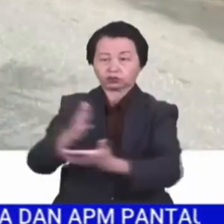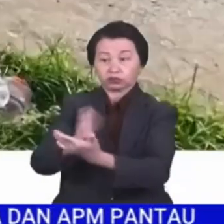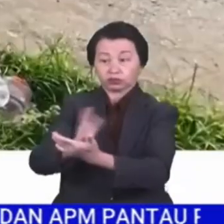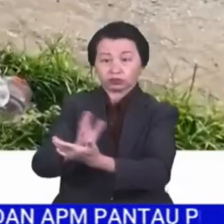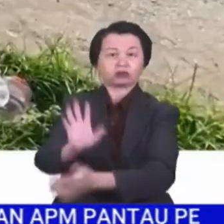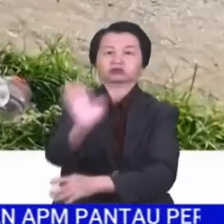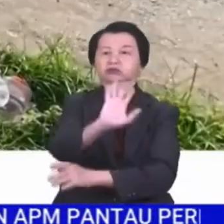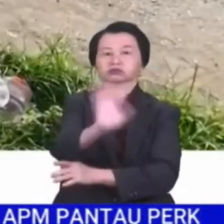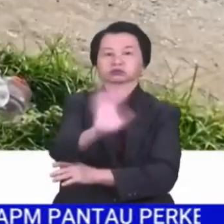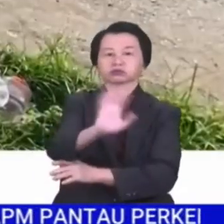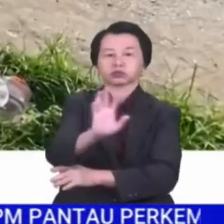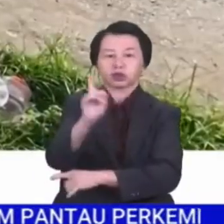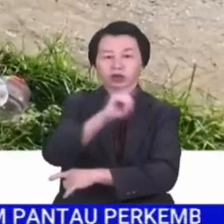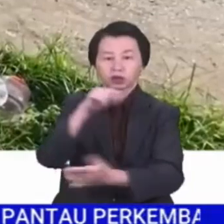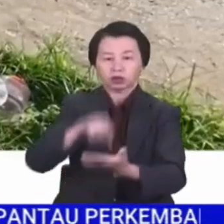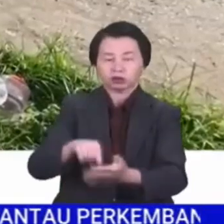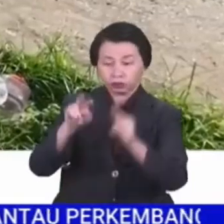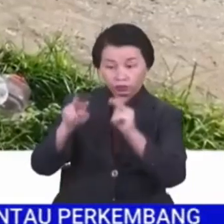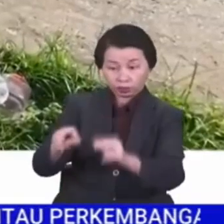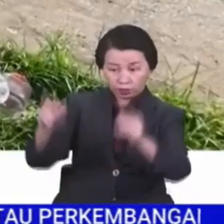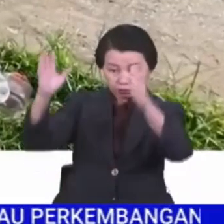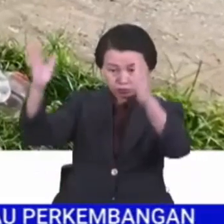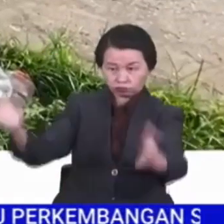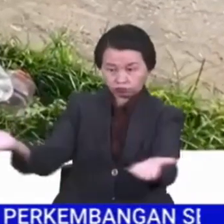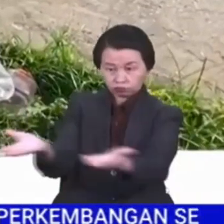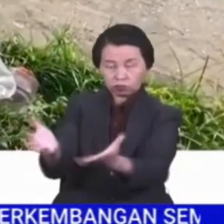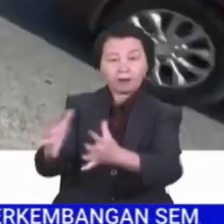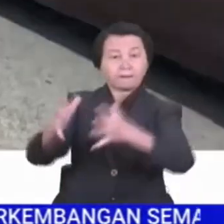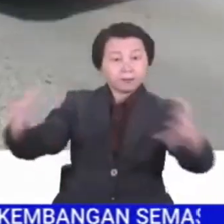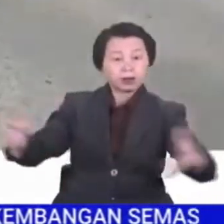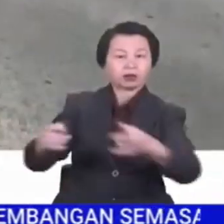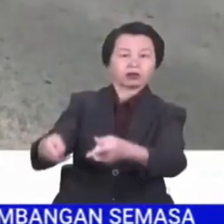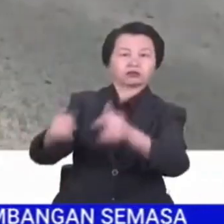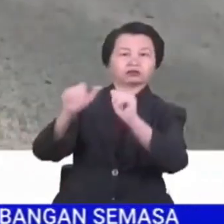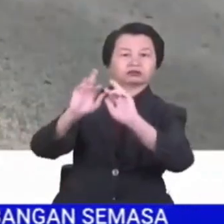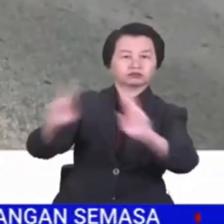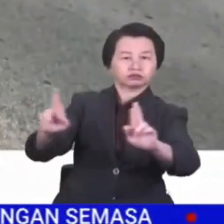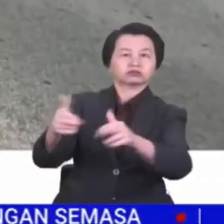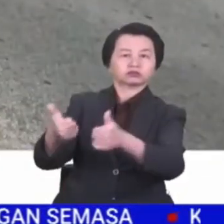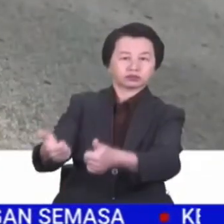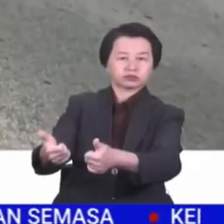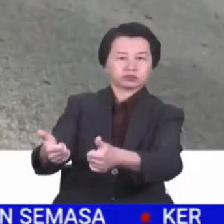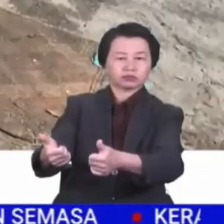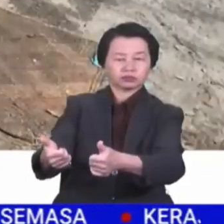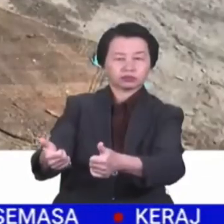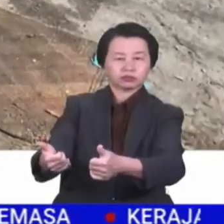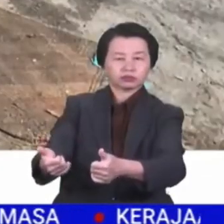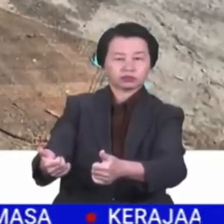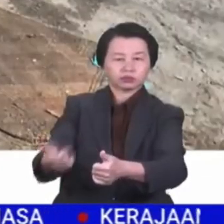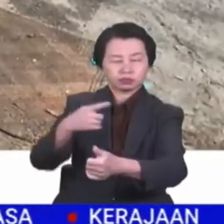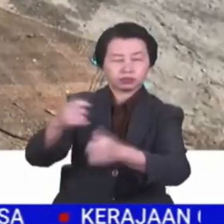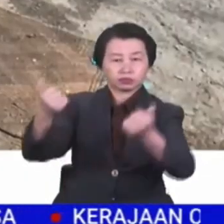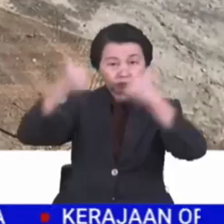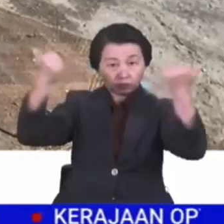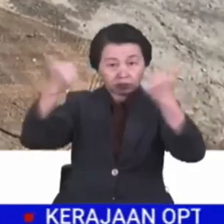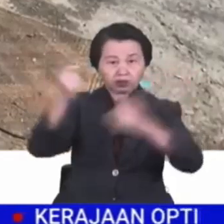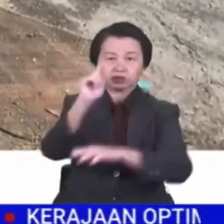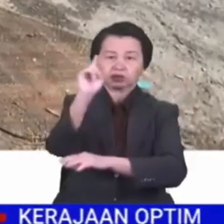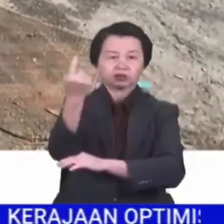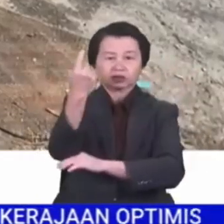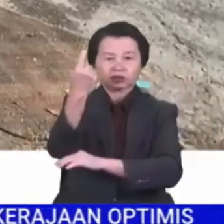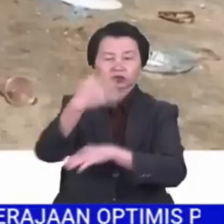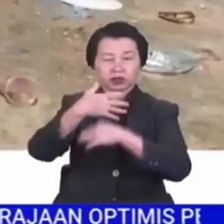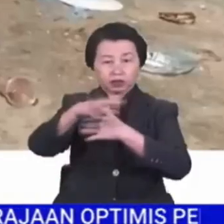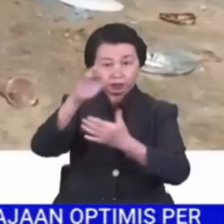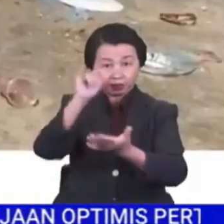saja. Macam hari ini memang kita tengok ada tong sampah yang besar disediakan sewaktu musim perayaan sahaja.